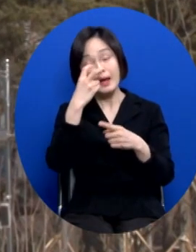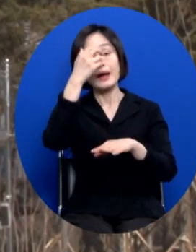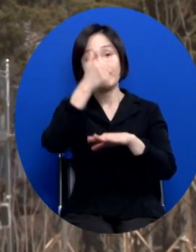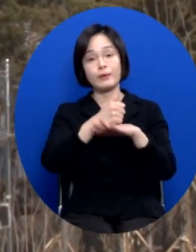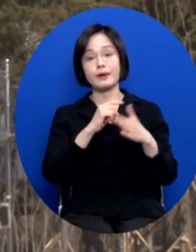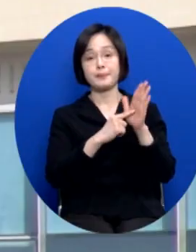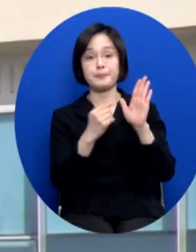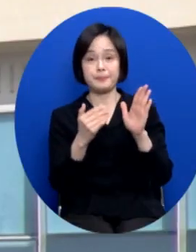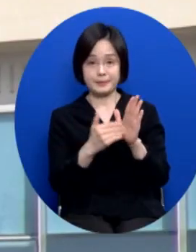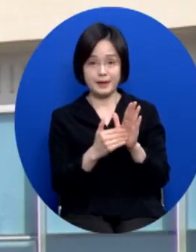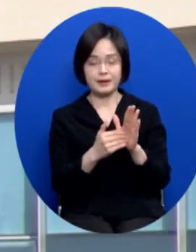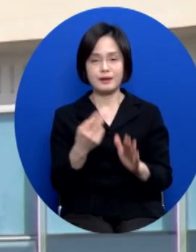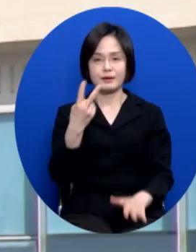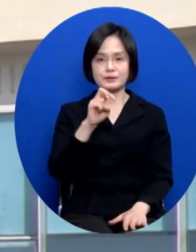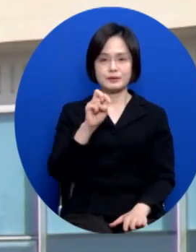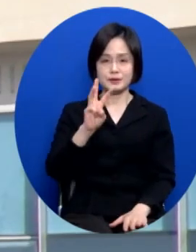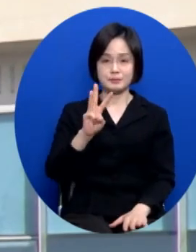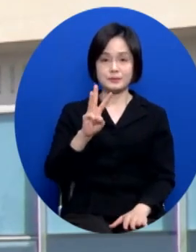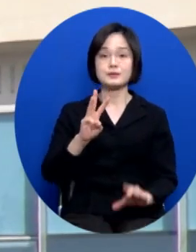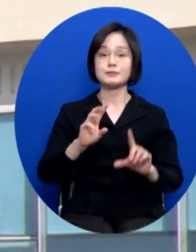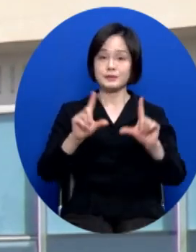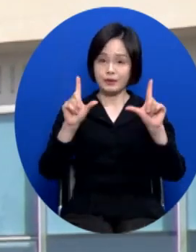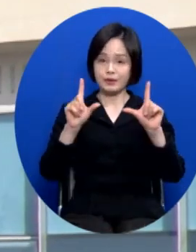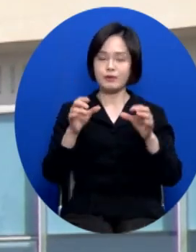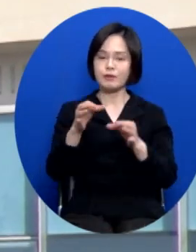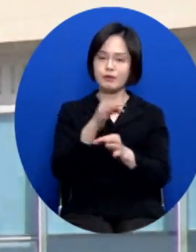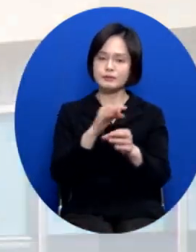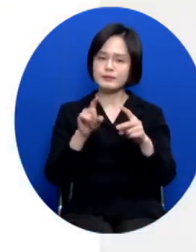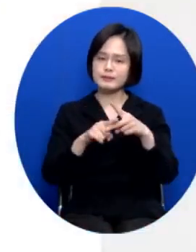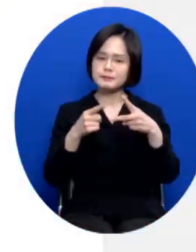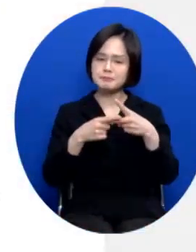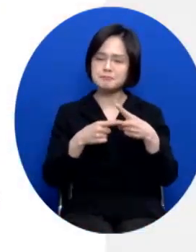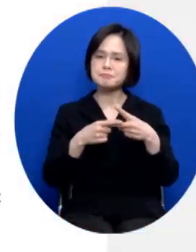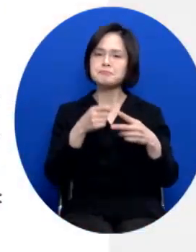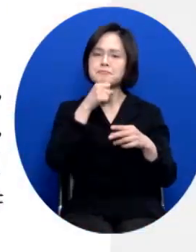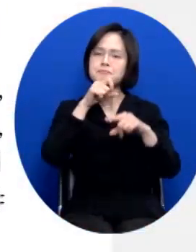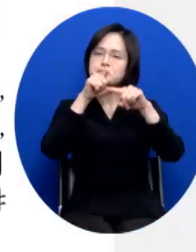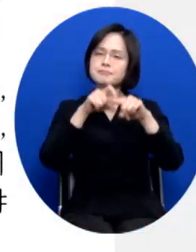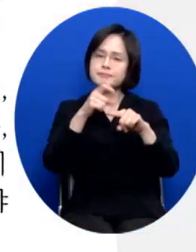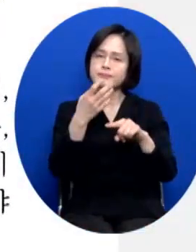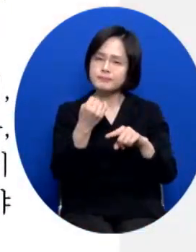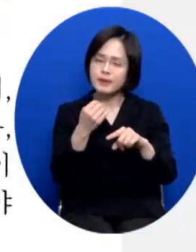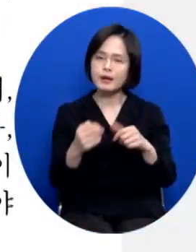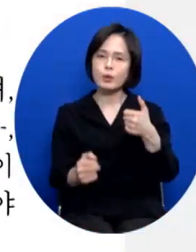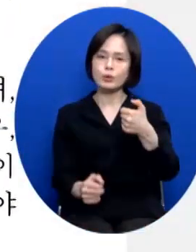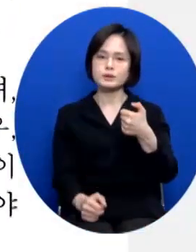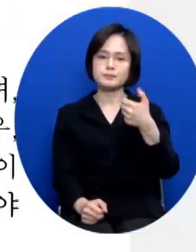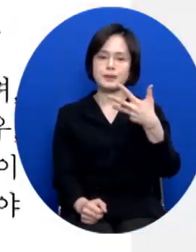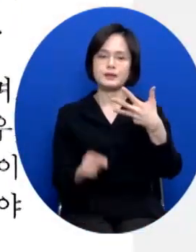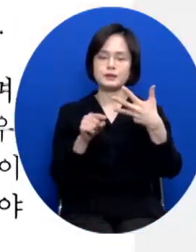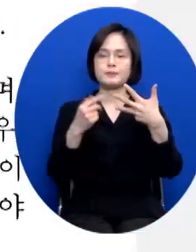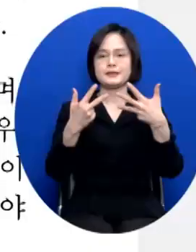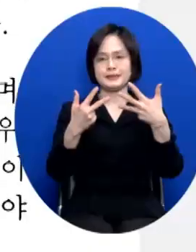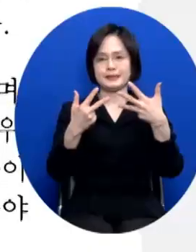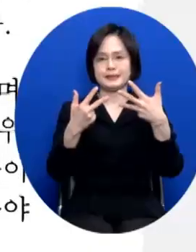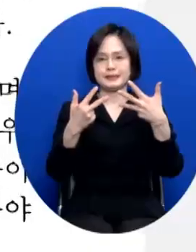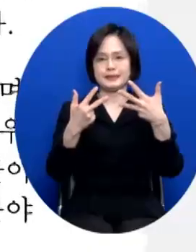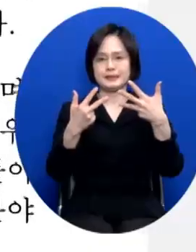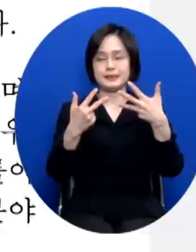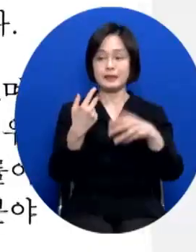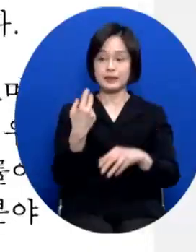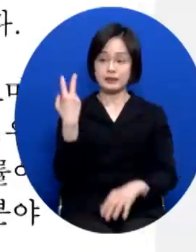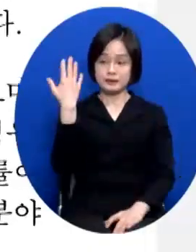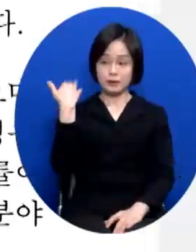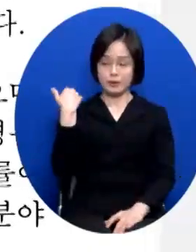따르면 2023 경제 이해력 조사 평균 점수는 58.75 2021년 조사 때와